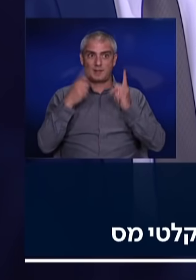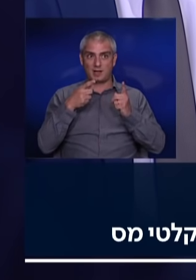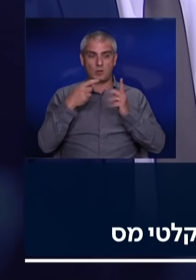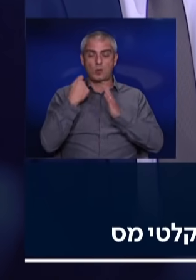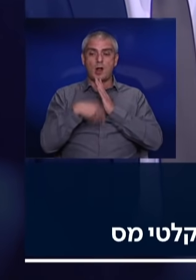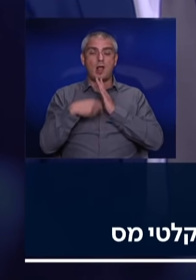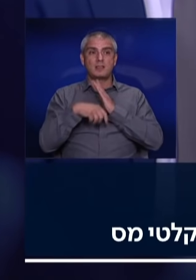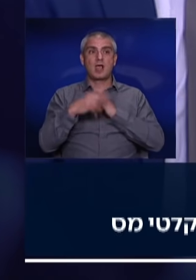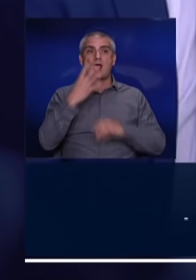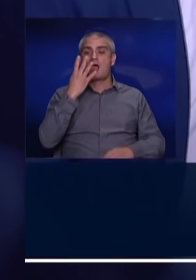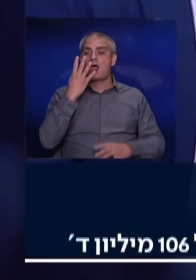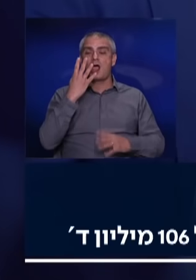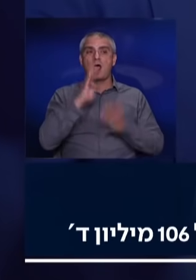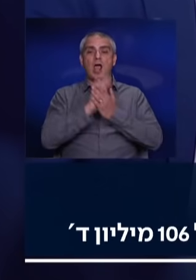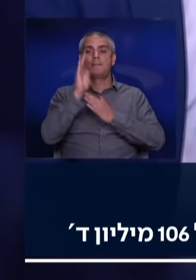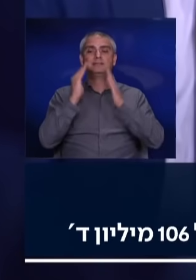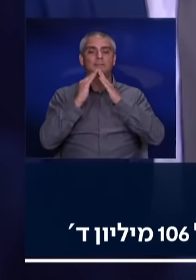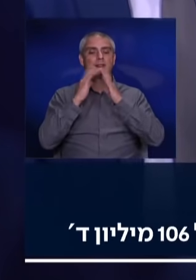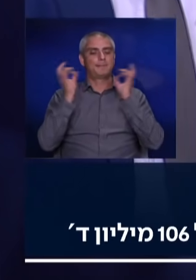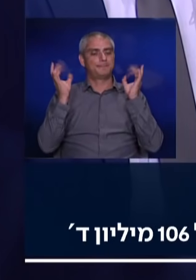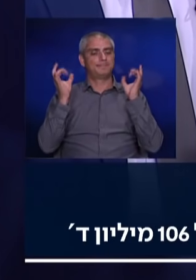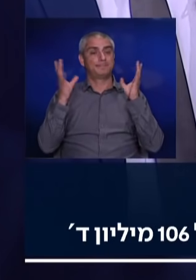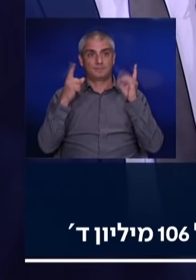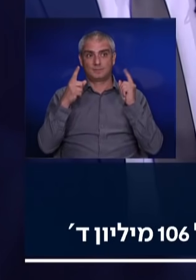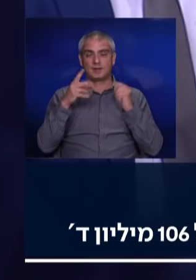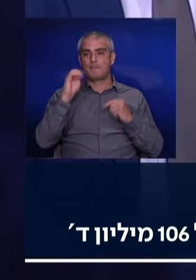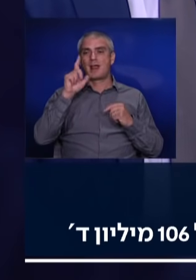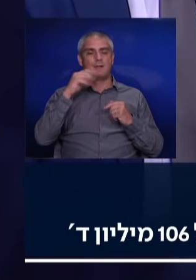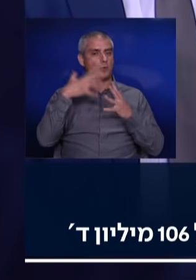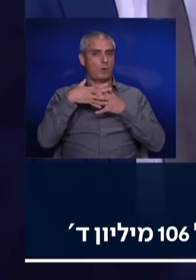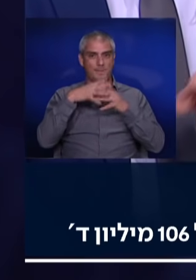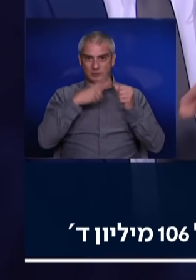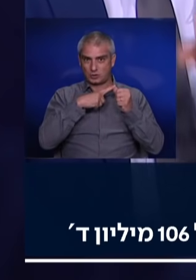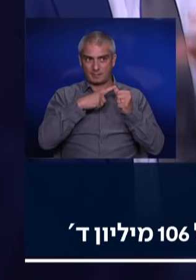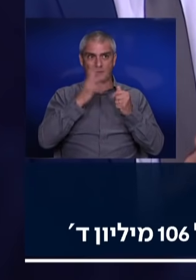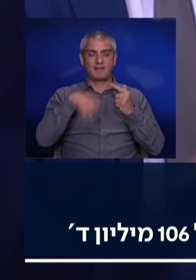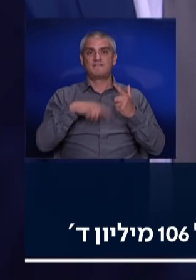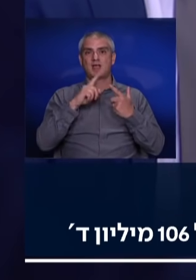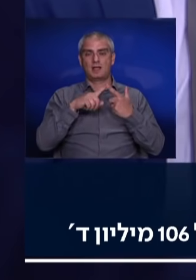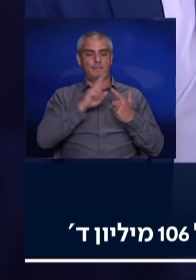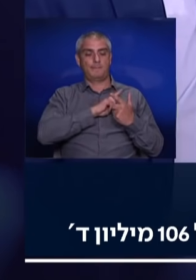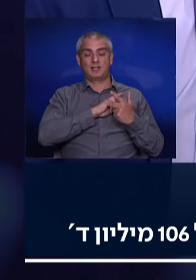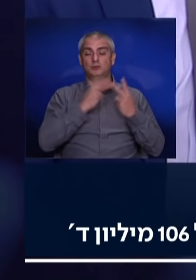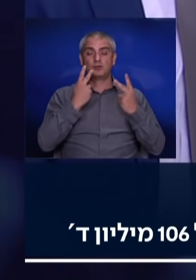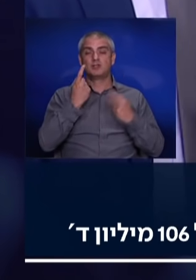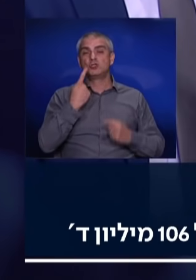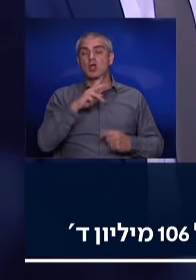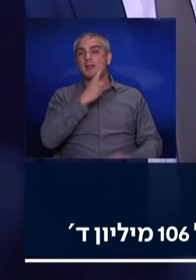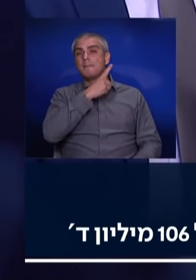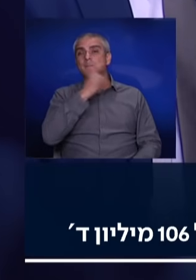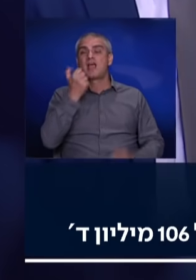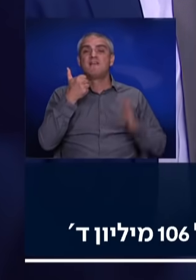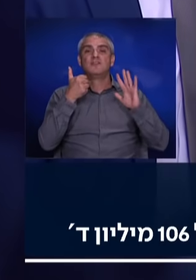רכש כ-14 בתי יוקרה במליבו, ארצות הברית בכלל ובריטניה, בשווי של יותר